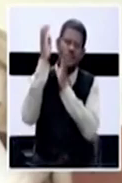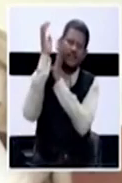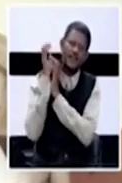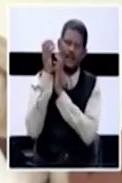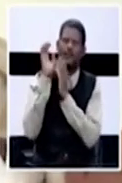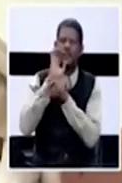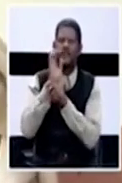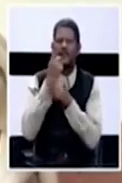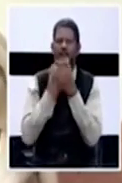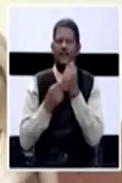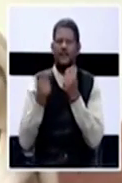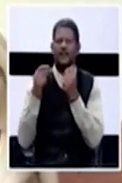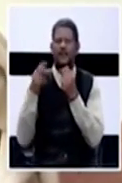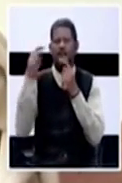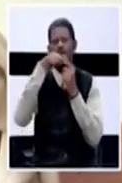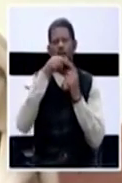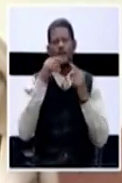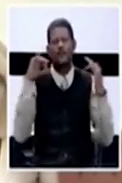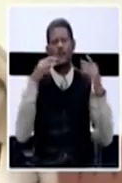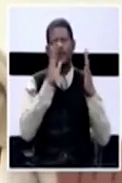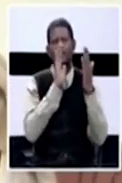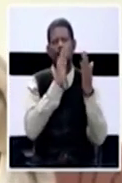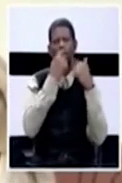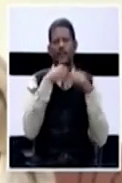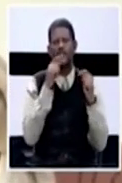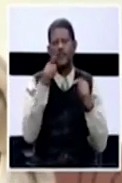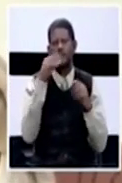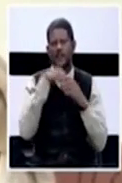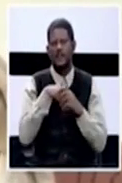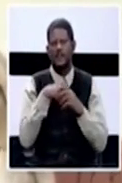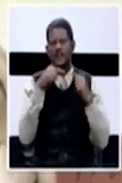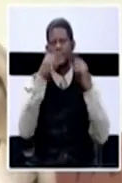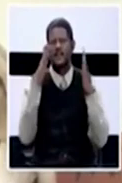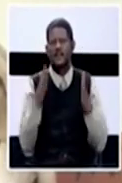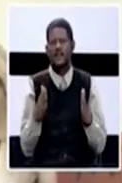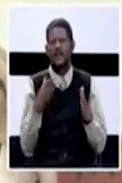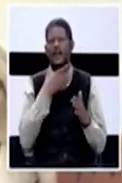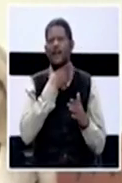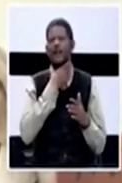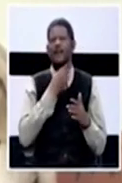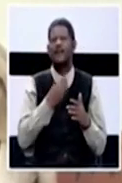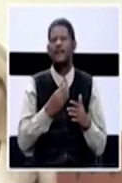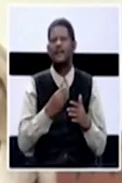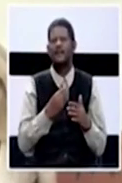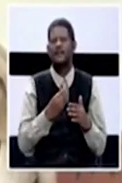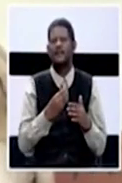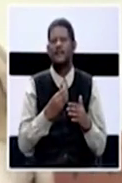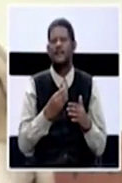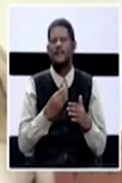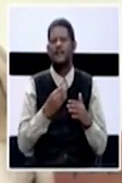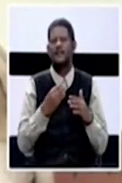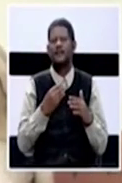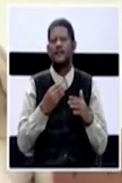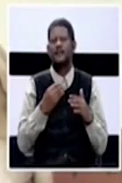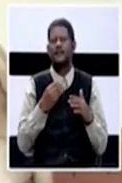ጥራሕ ንድፋዕ መፂና ኣብ ድፋዕ ምሰኣተና ፀላኢ ኣምሓራይ ኢድ ሂብሎ ናብ